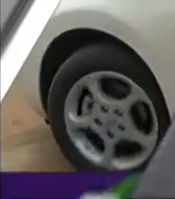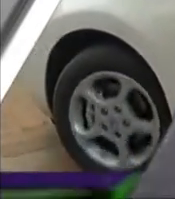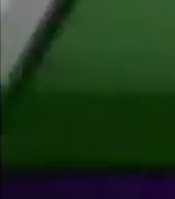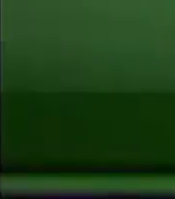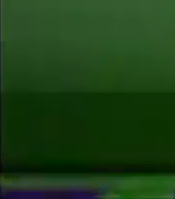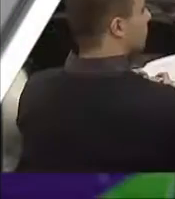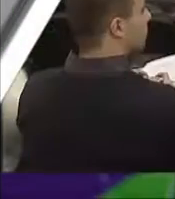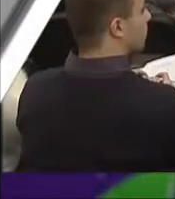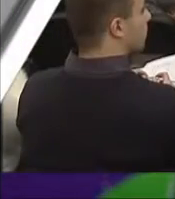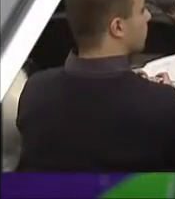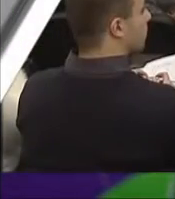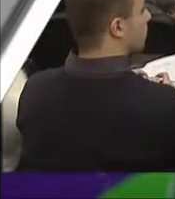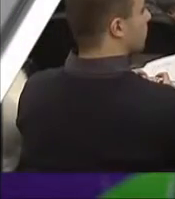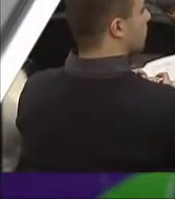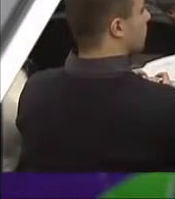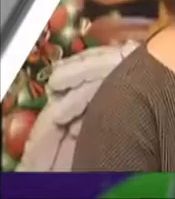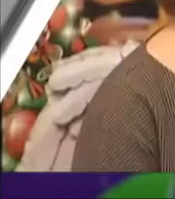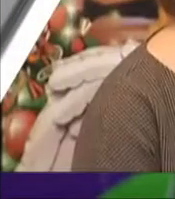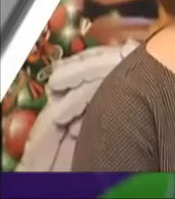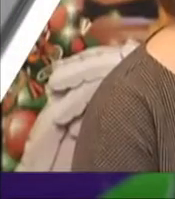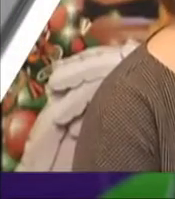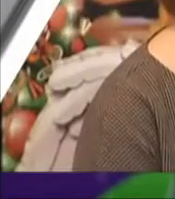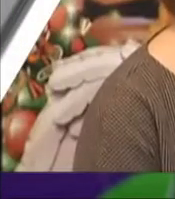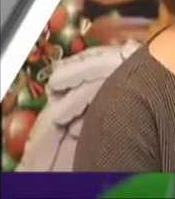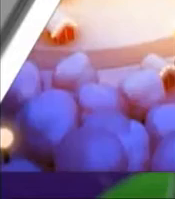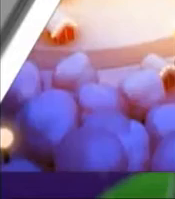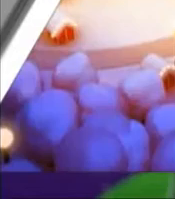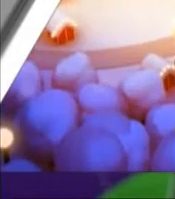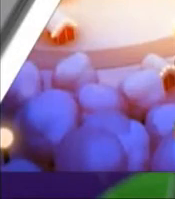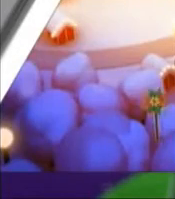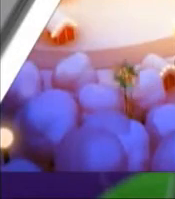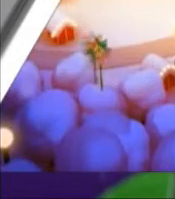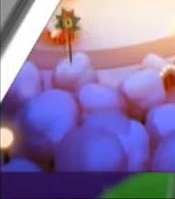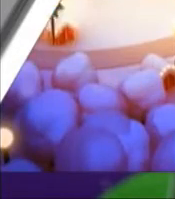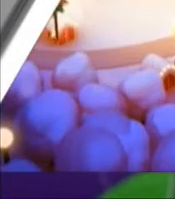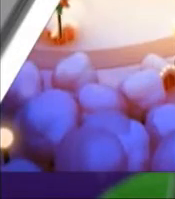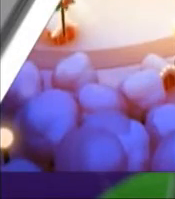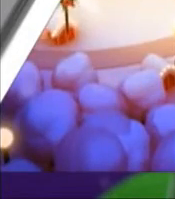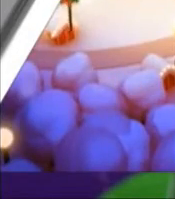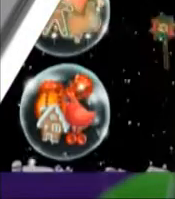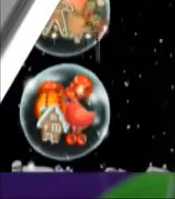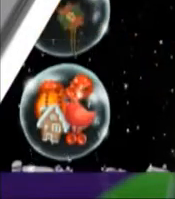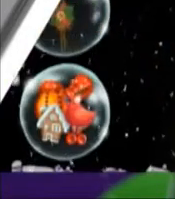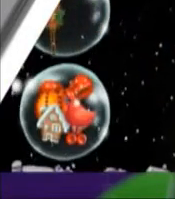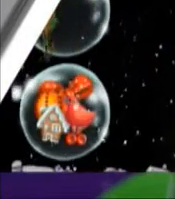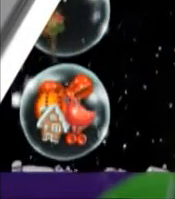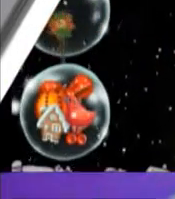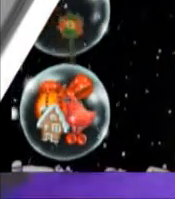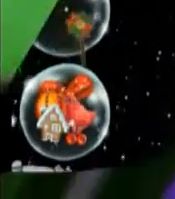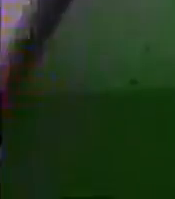доступнішими? У столиці готуються до свят. Цього року новорічні та різдвяні заходи відбудуться одразу на 5 площах